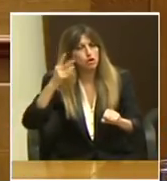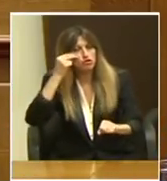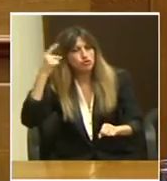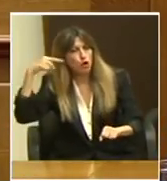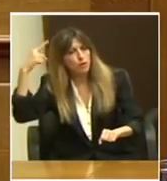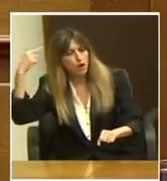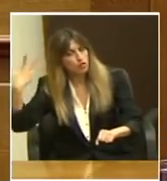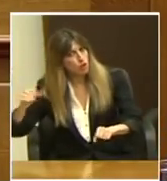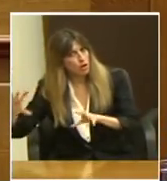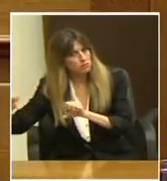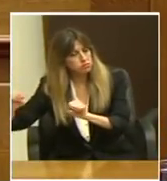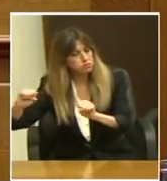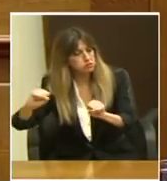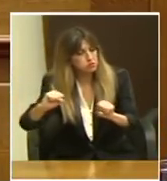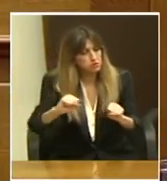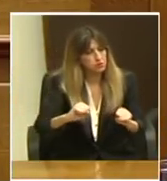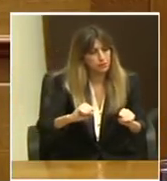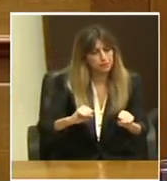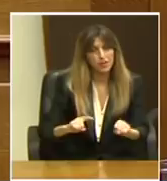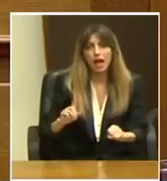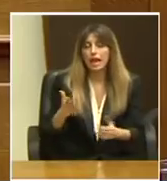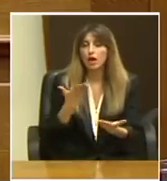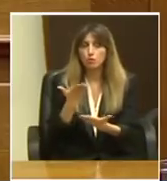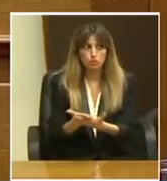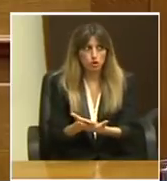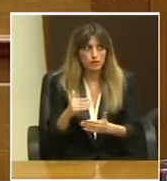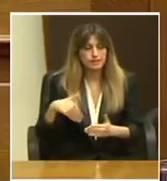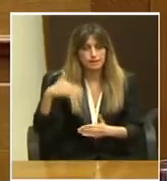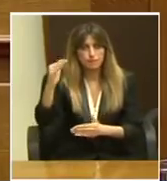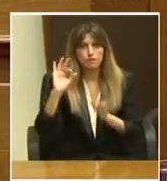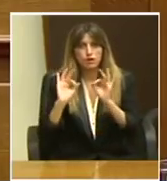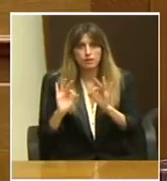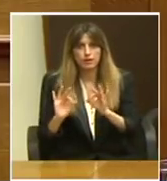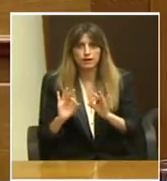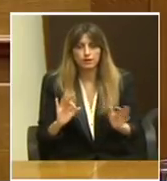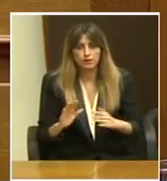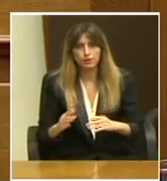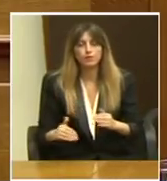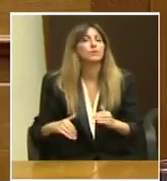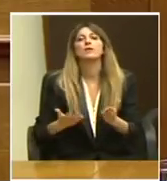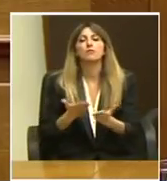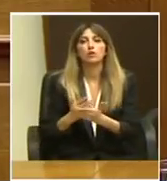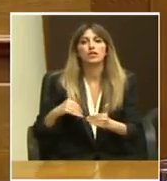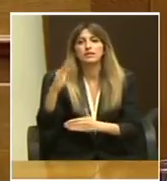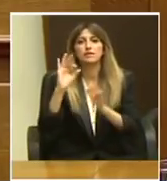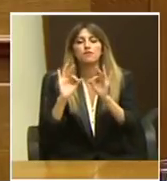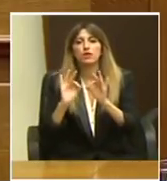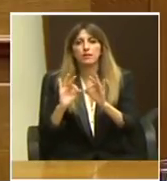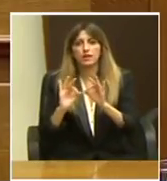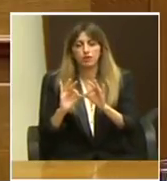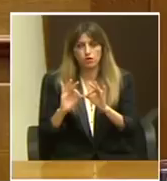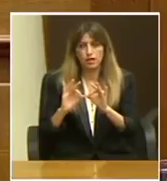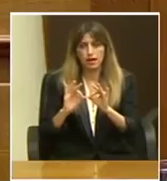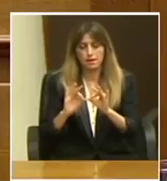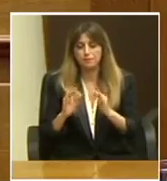Αυτή η πρόταση όμως για τη Βόρεια Μακεδονία είναι οι καλύτερες στιγμές της Νέας Δημοκρατίας για πραγμάτευση, όταν δεν έβαζε σκέτο